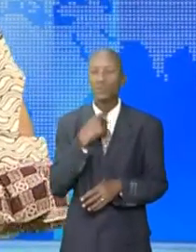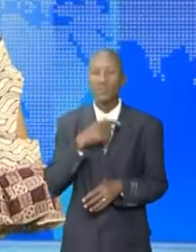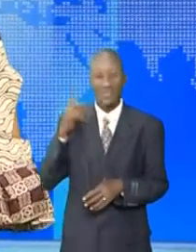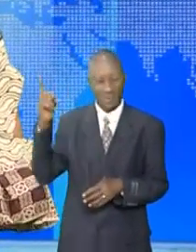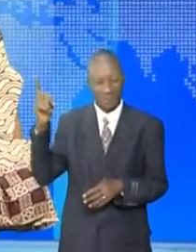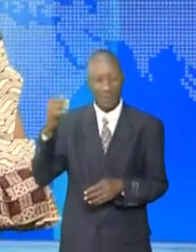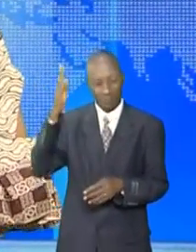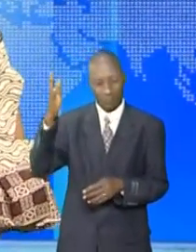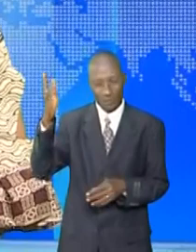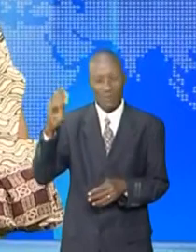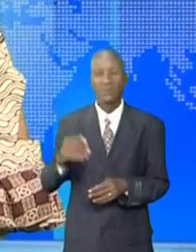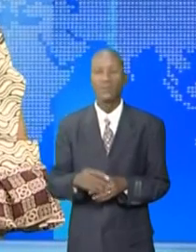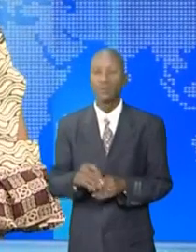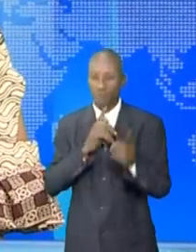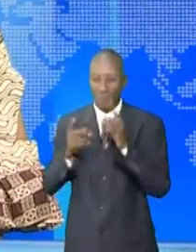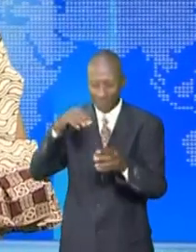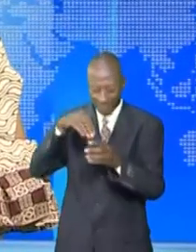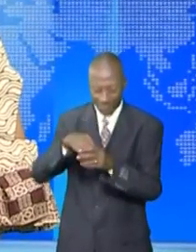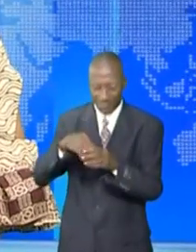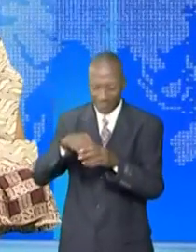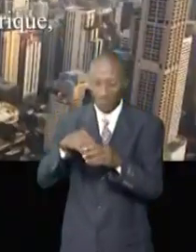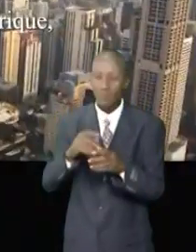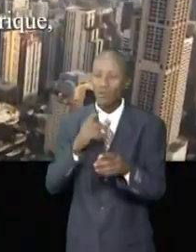attendus, nous dit Alain Bikaï.